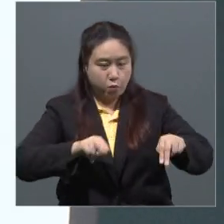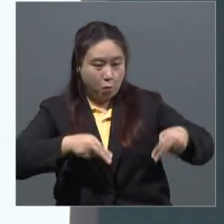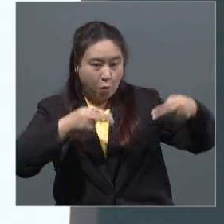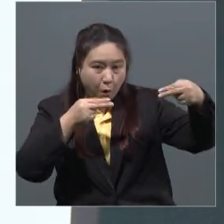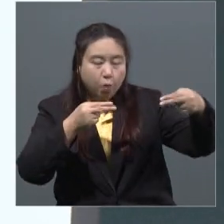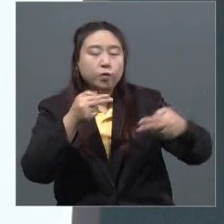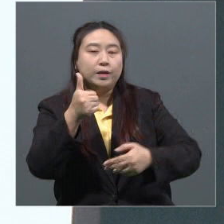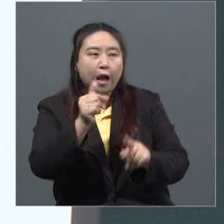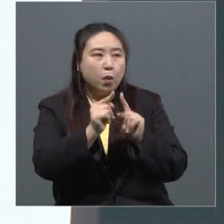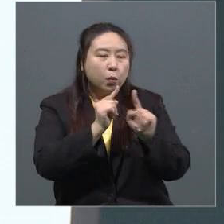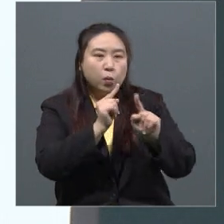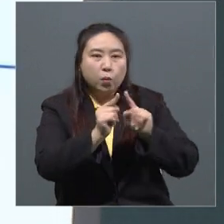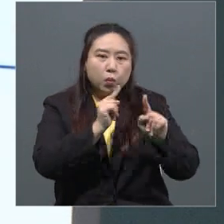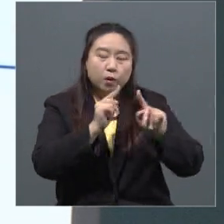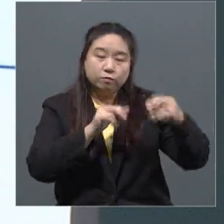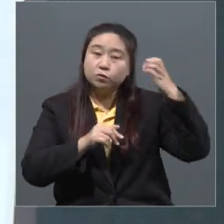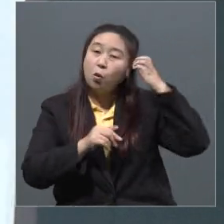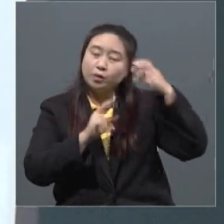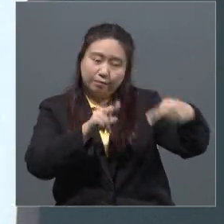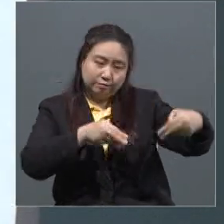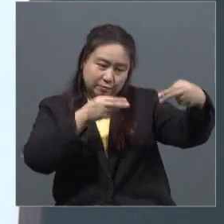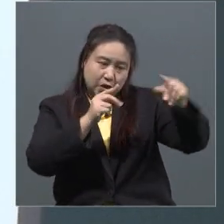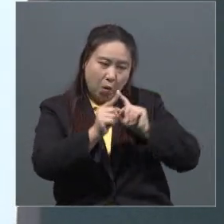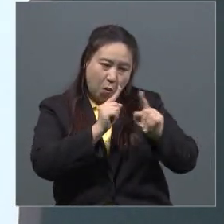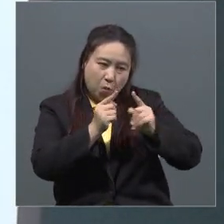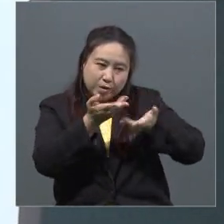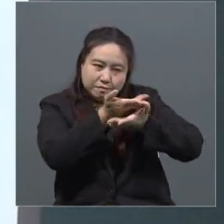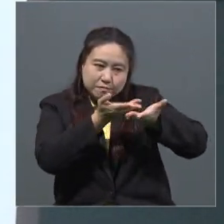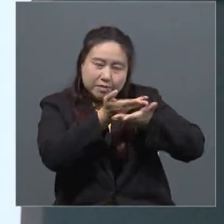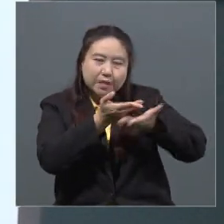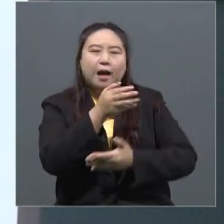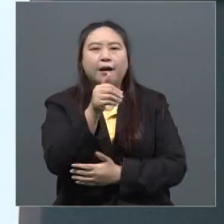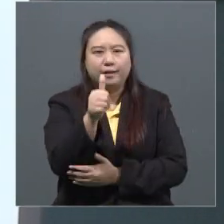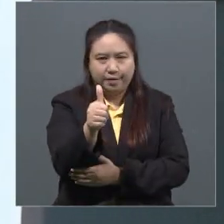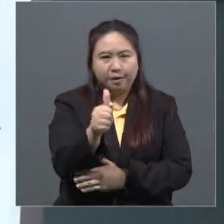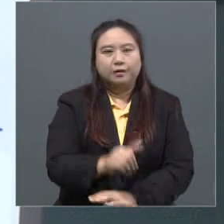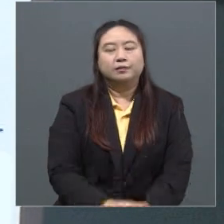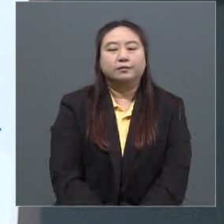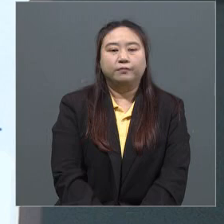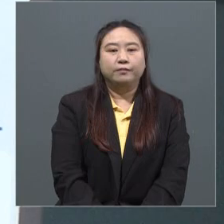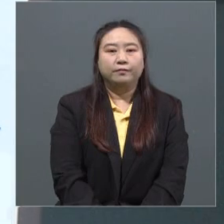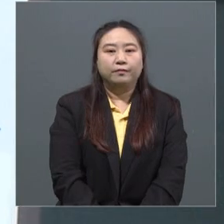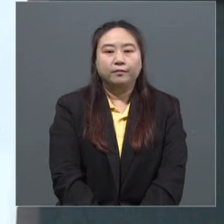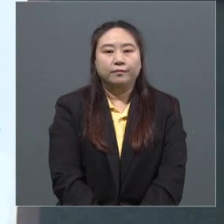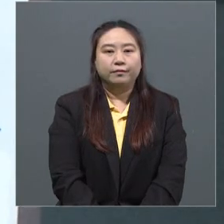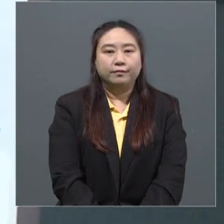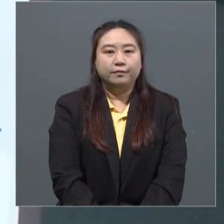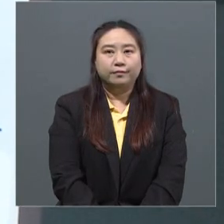ยนะคะพูดคุยกันผ่านโทรศัพท์ค่ะเพื่อให้คำปรึกษาได้โดยตรงนั่นเองค่ะ